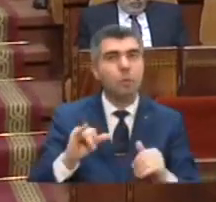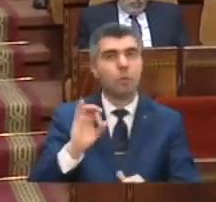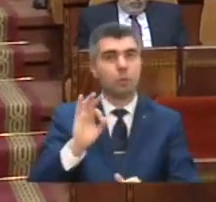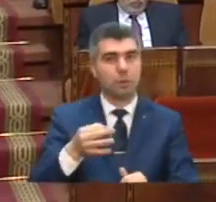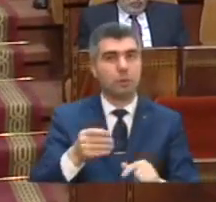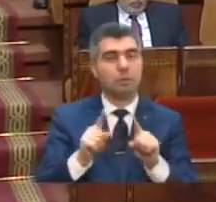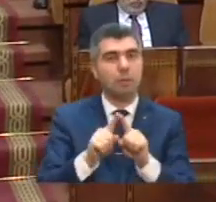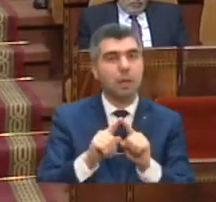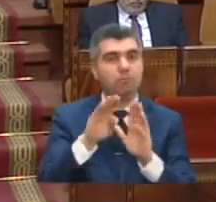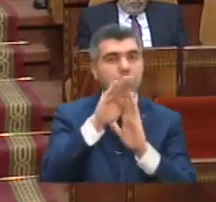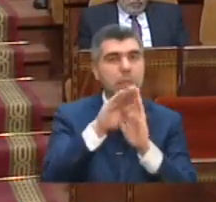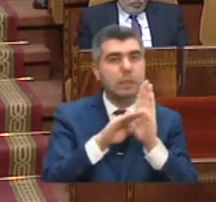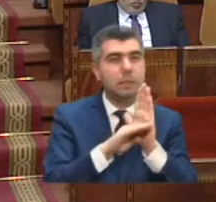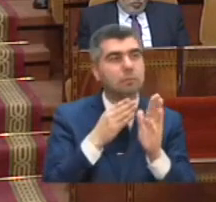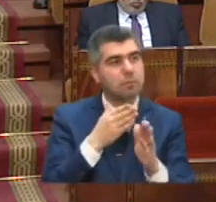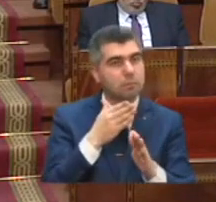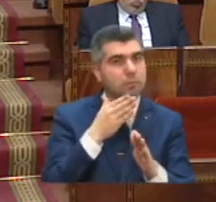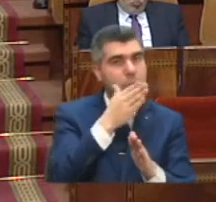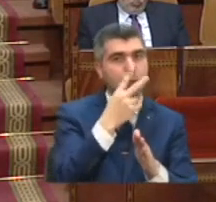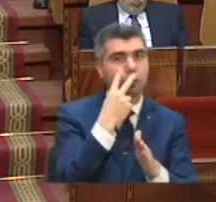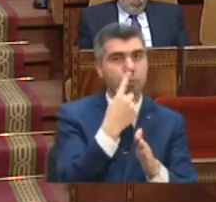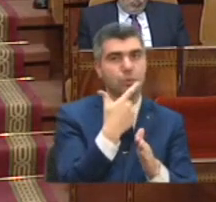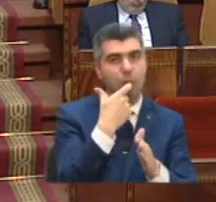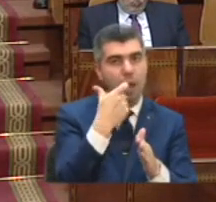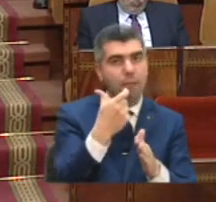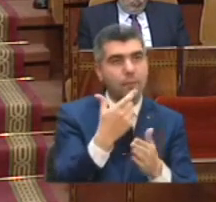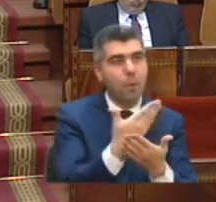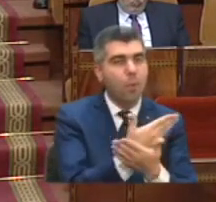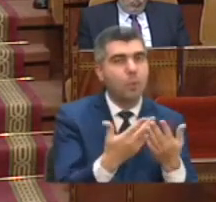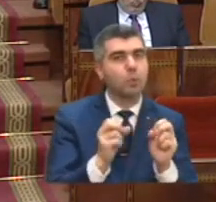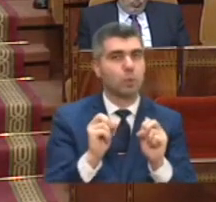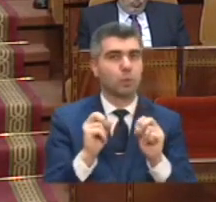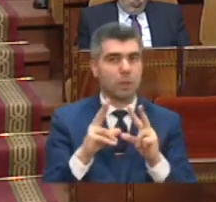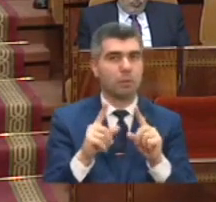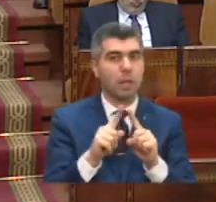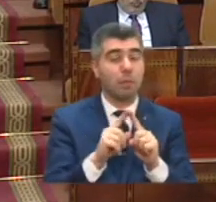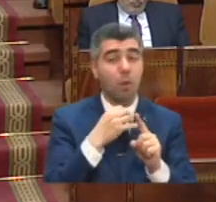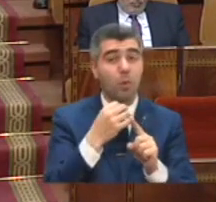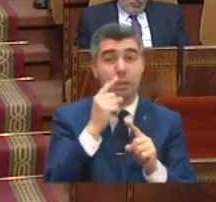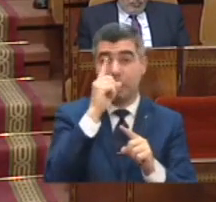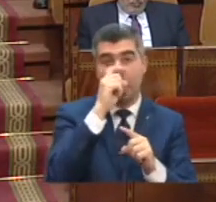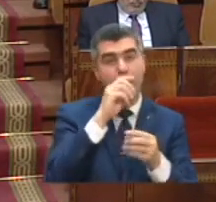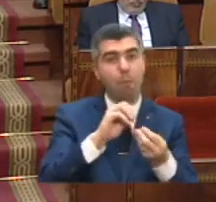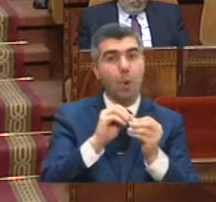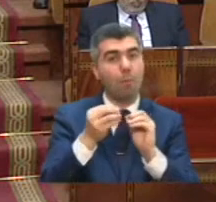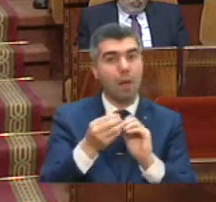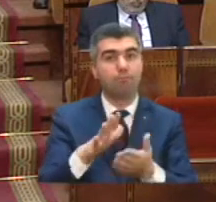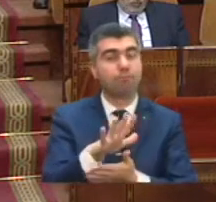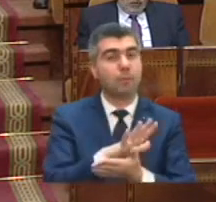استطلاعيه باش نزيدوا نوقفوا اكثر على هذه الاختلالات، على هذه الجرائم التي تقع اليوم في هذا